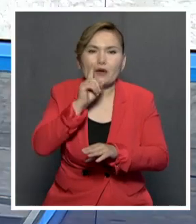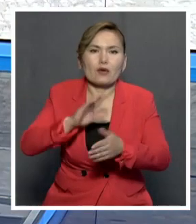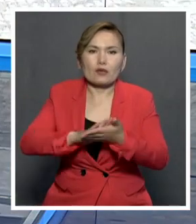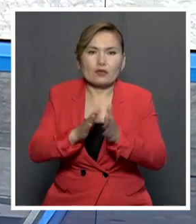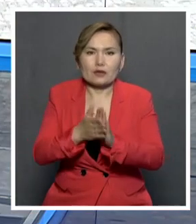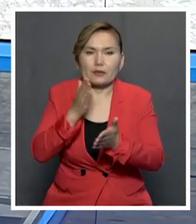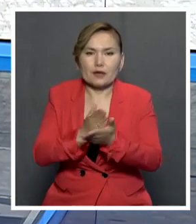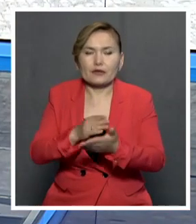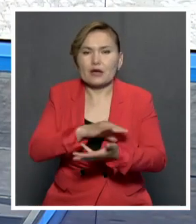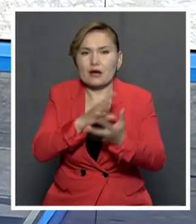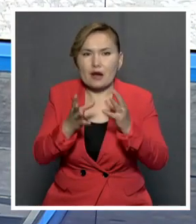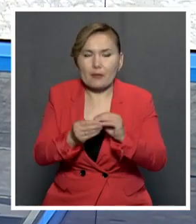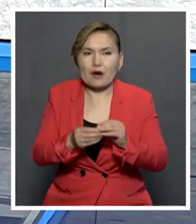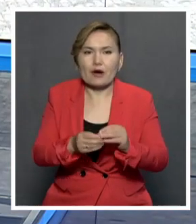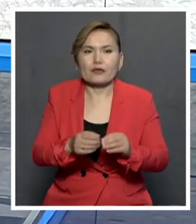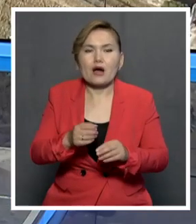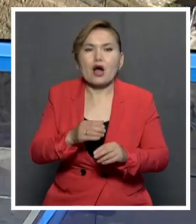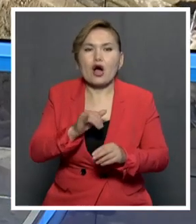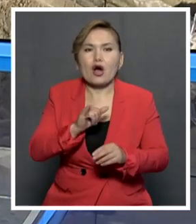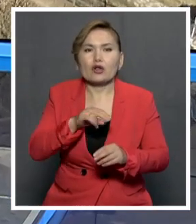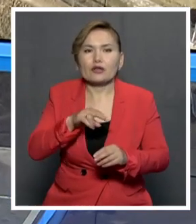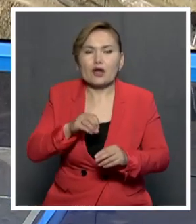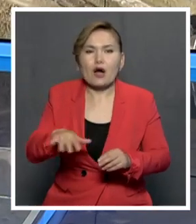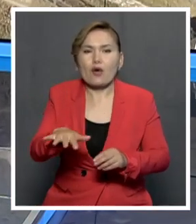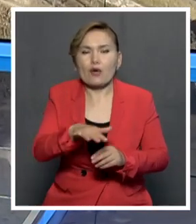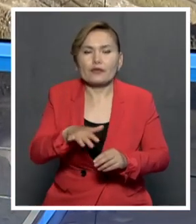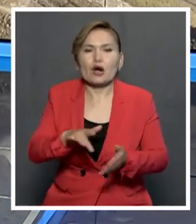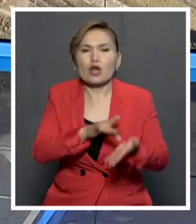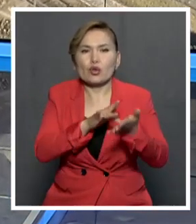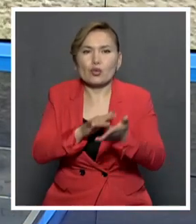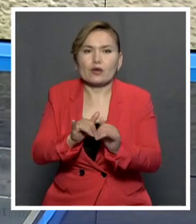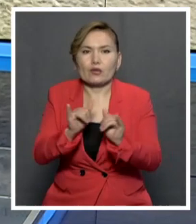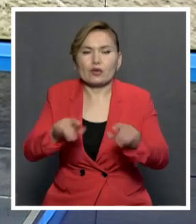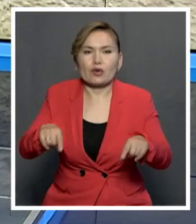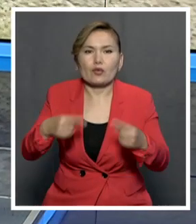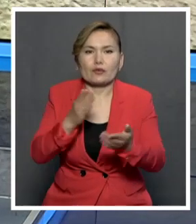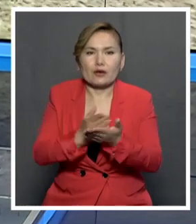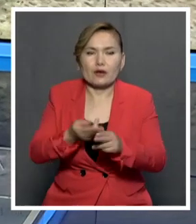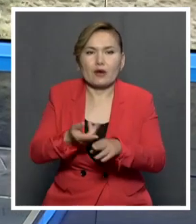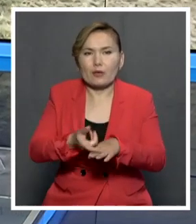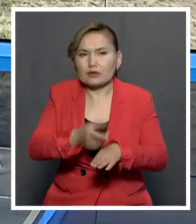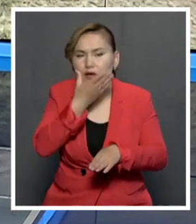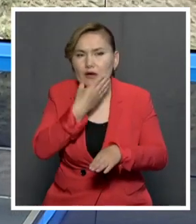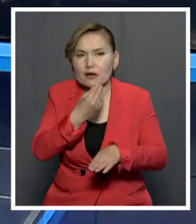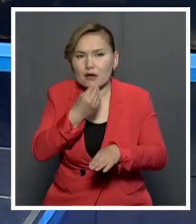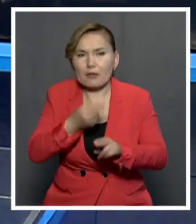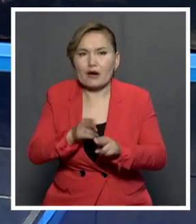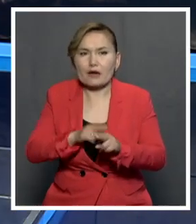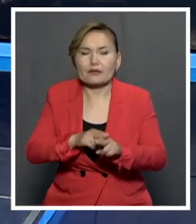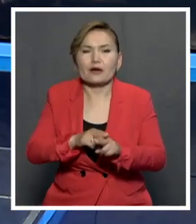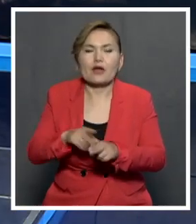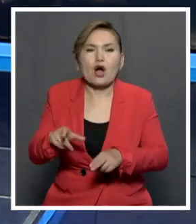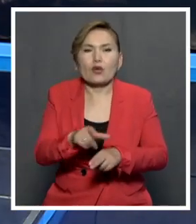жасала. Жалпы қарт Ұлытау баурайында соңғы жылдары туризм жанданып келеді. Көпшілікке арналған заманауи сапар орталығы бой